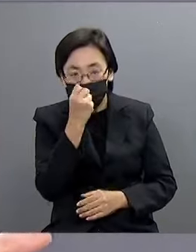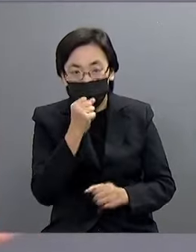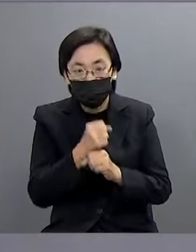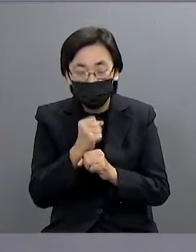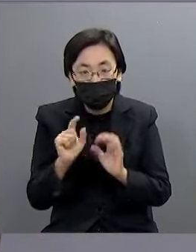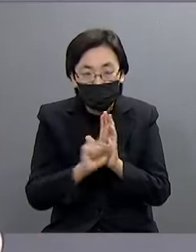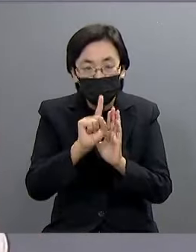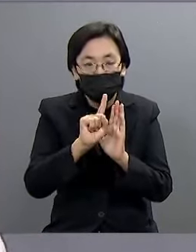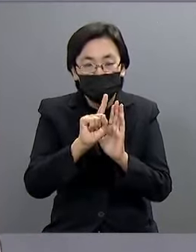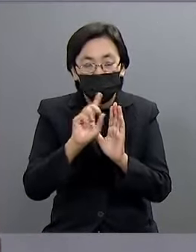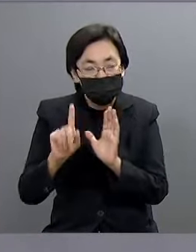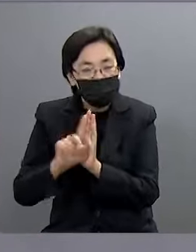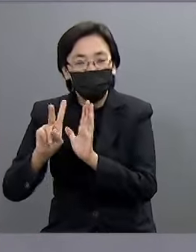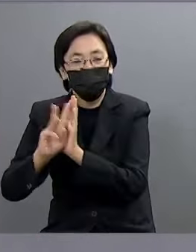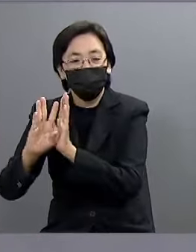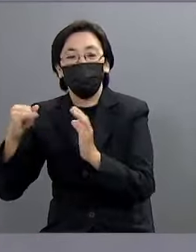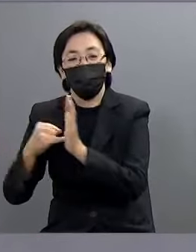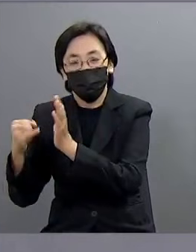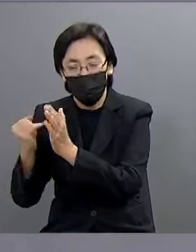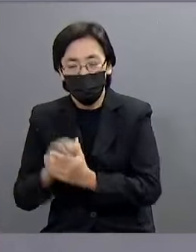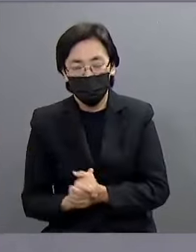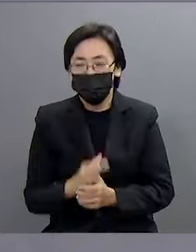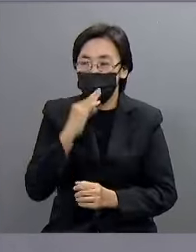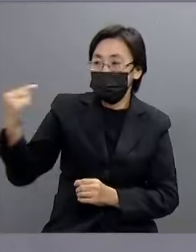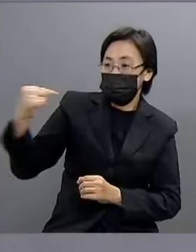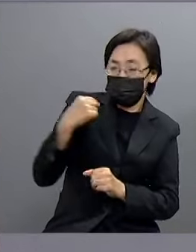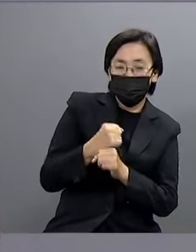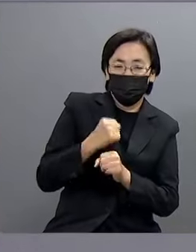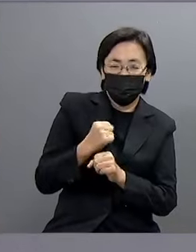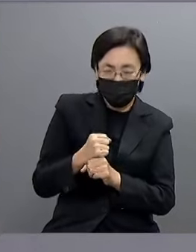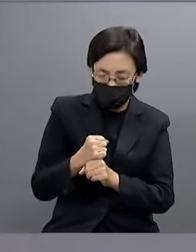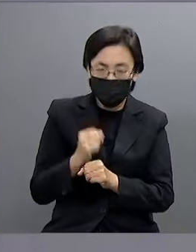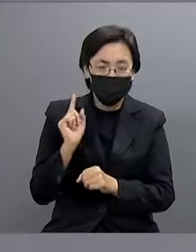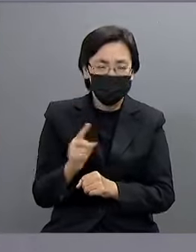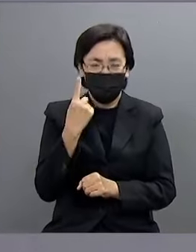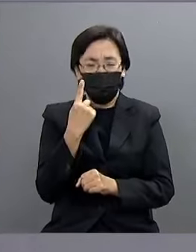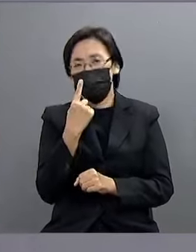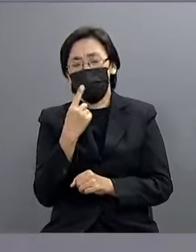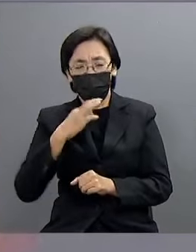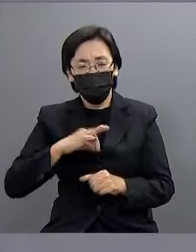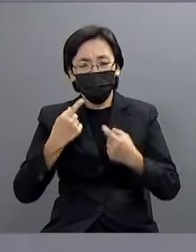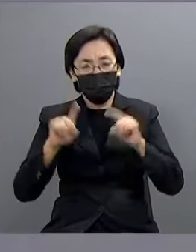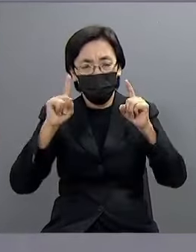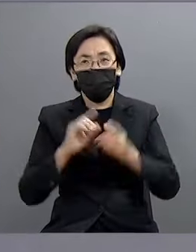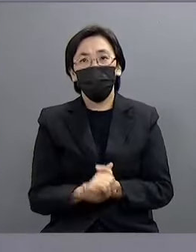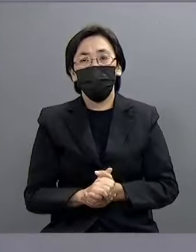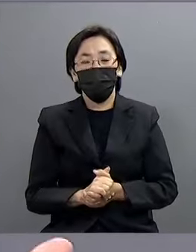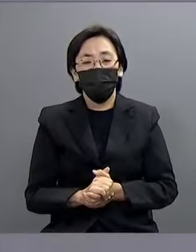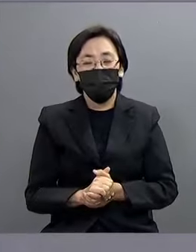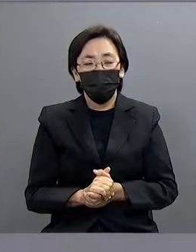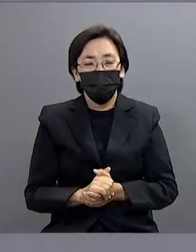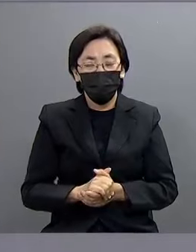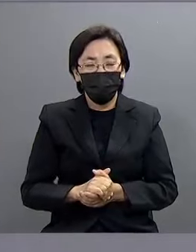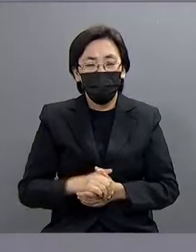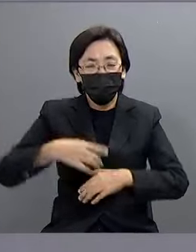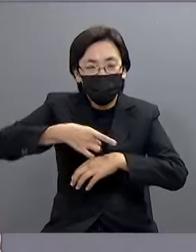ายแล้วค่ะแต่ว่าลูกค้าจะชอบพอเราลงแบบอะไรที่มันแบบว่าแปลกๆอย่างเช่นเป็นรูปเม่นอย่างเงี้ยค่ะเป็นรูปเม่นหรือเป็นรูปคริปโตเ